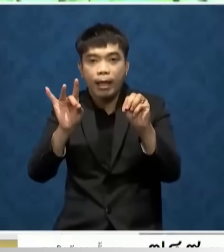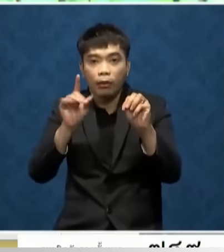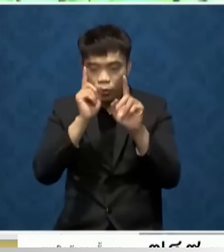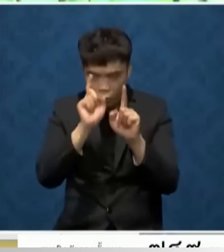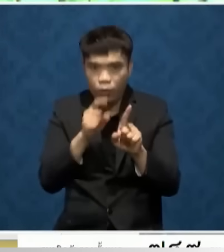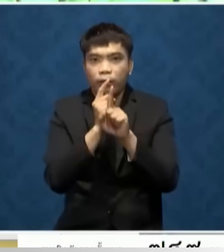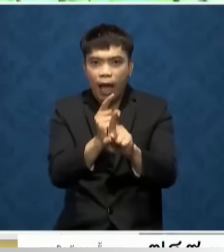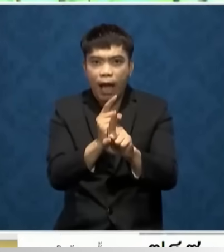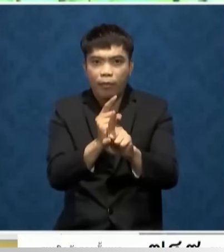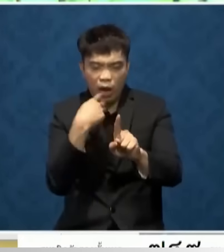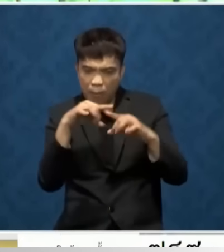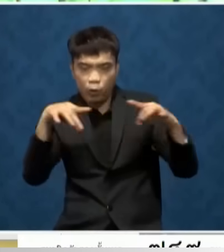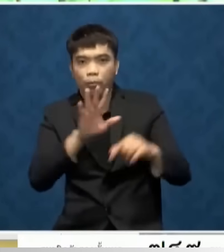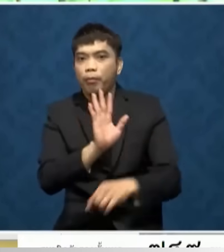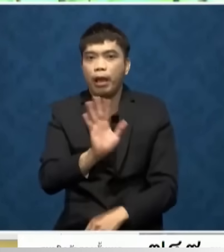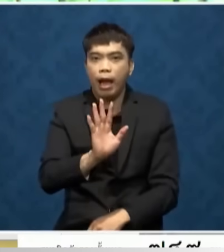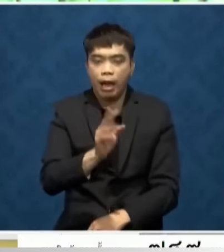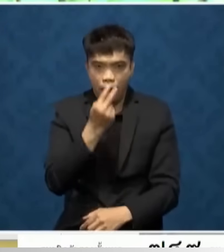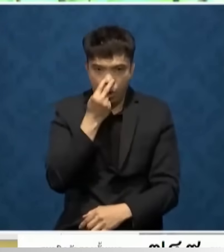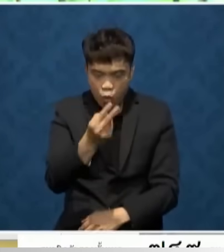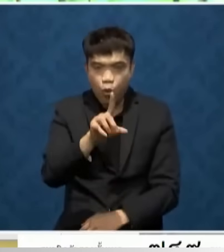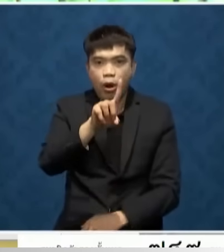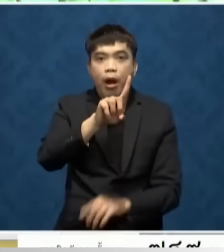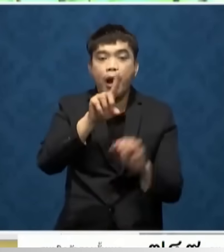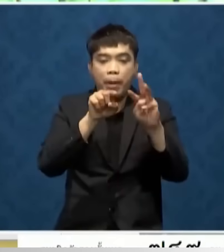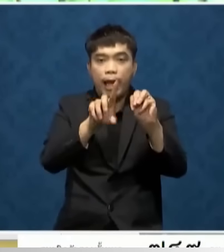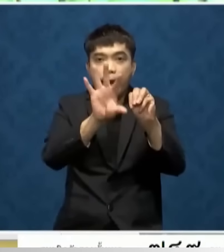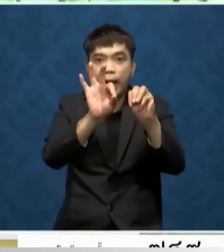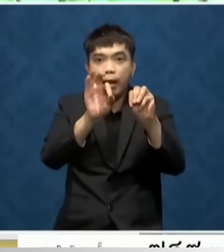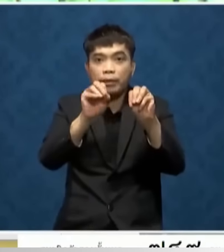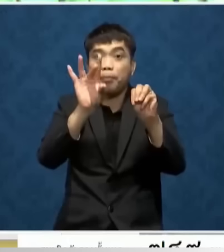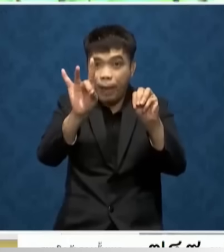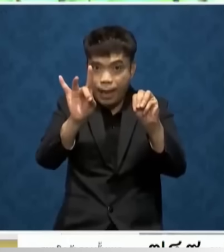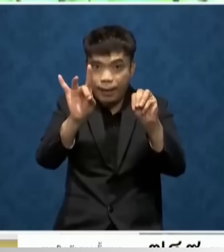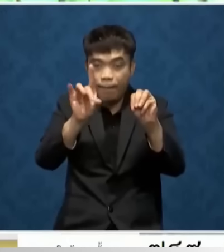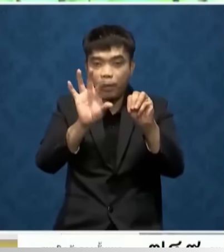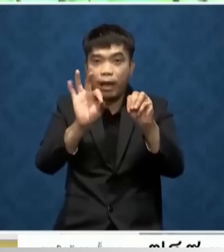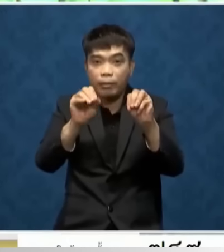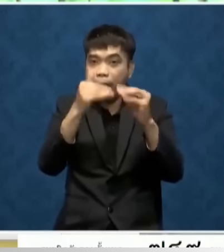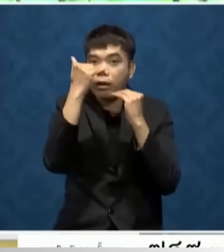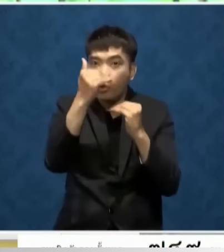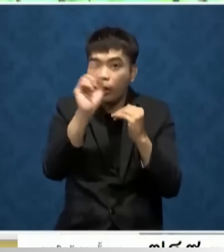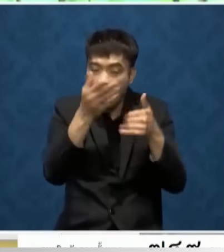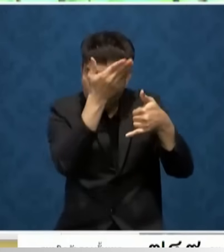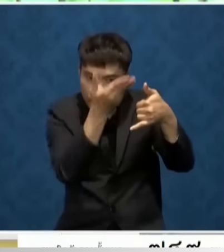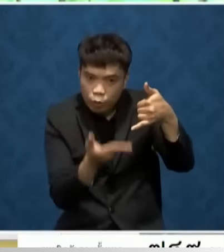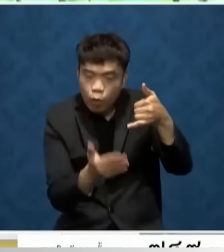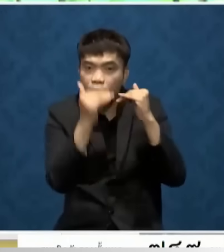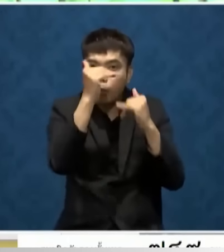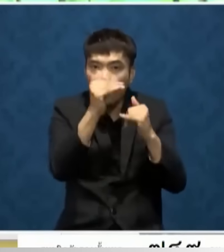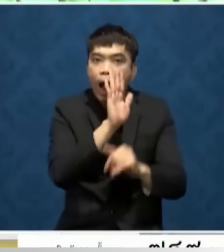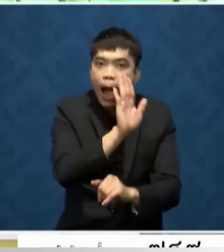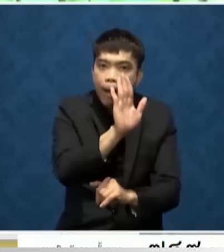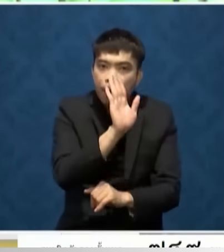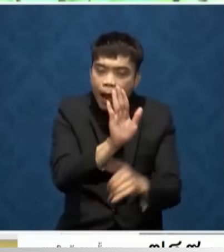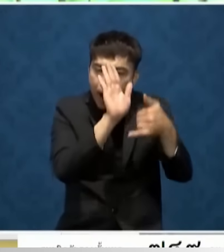ก็ต้องย้อนกลับไปเปิดตูมาตรา98ว่ามาตรา98กำหนดลักษณะต้องห้ามไว้อะไรบ้